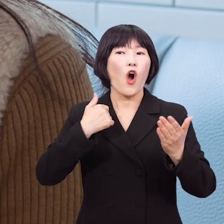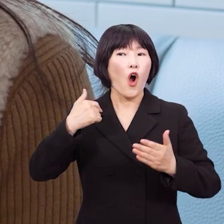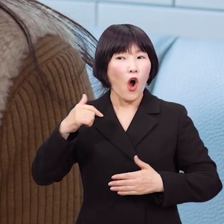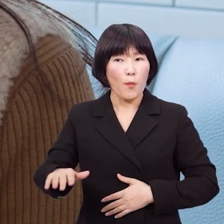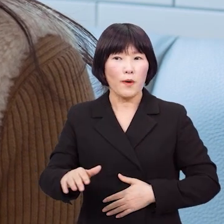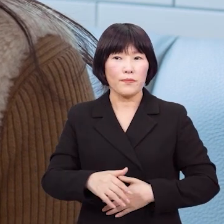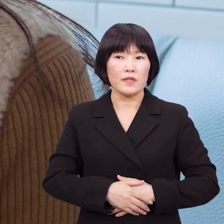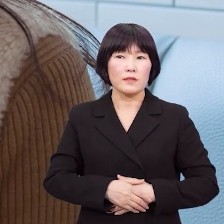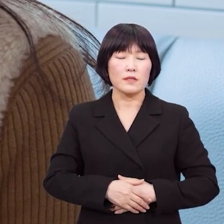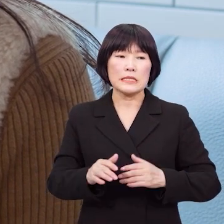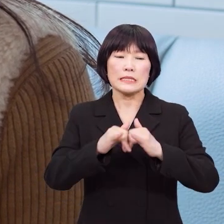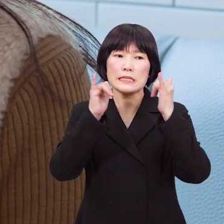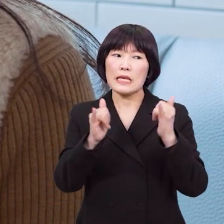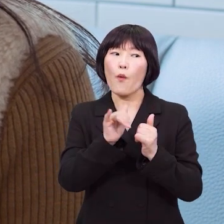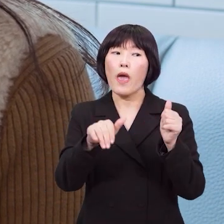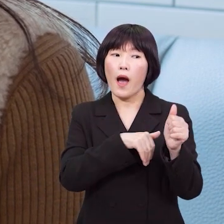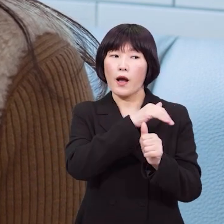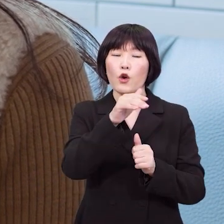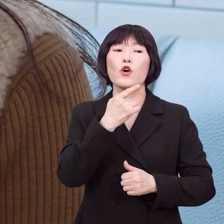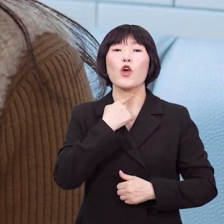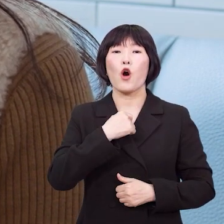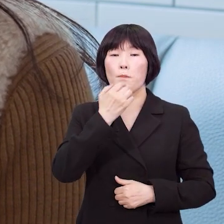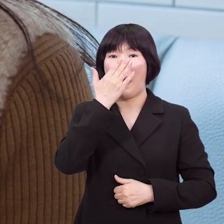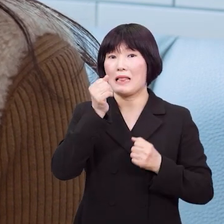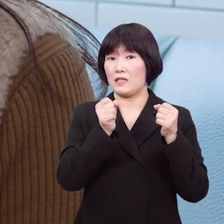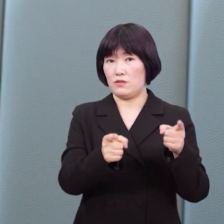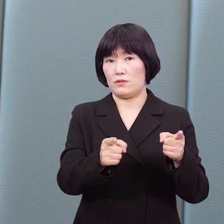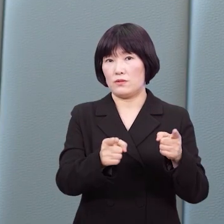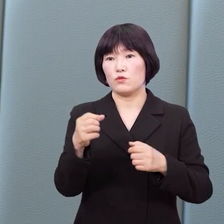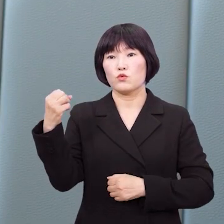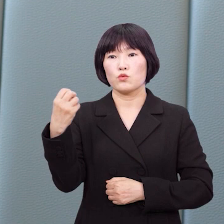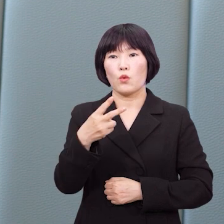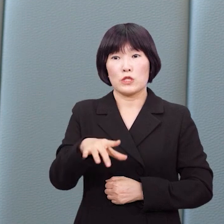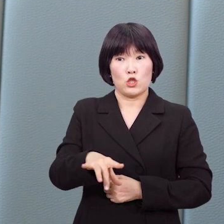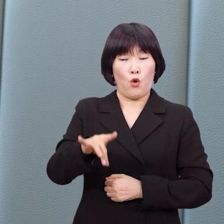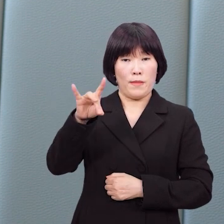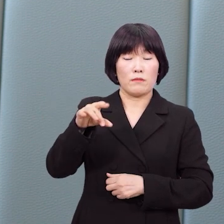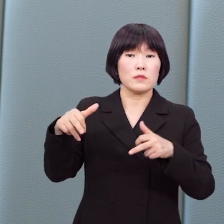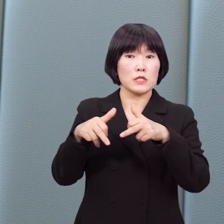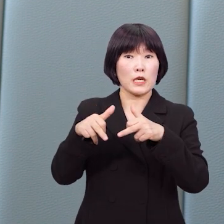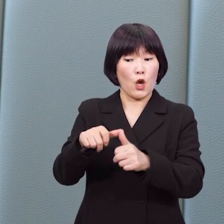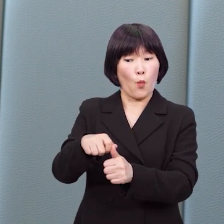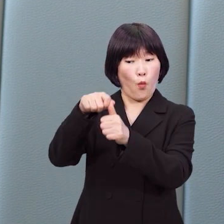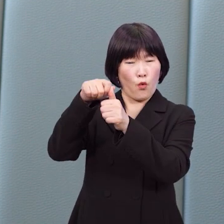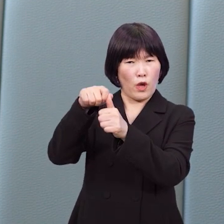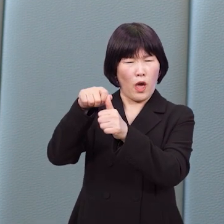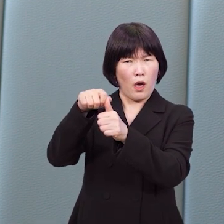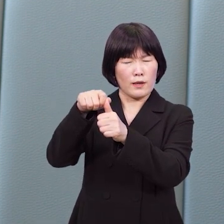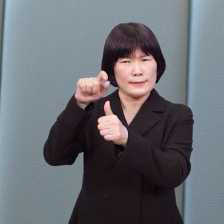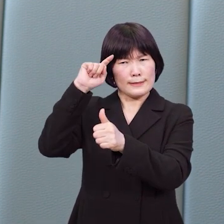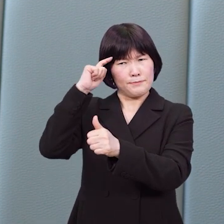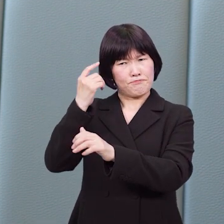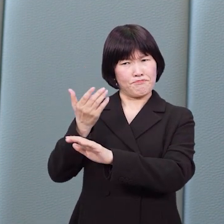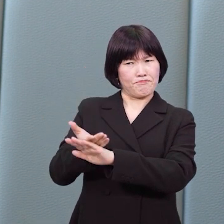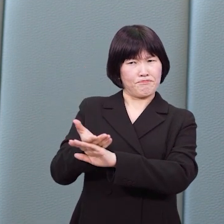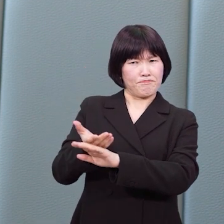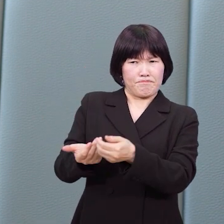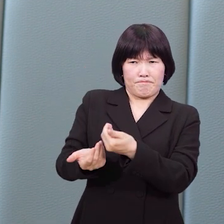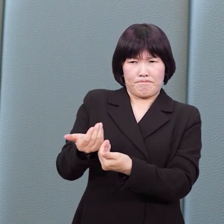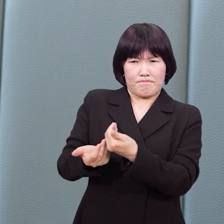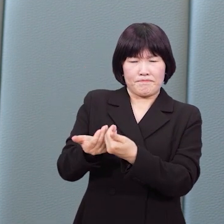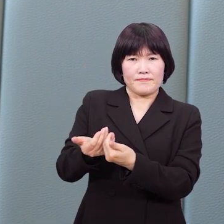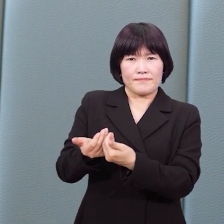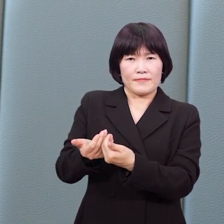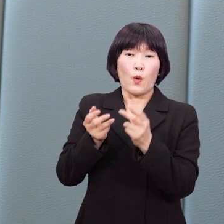않은 시선과 편견을 가지고 있던 사업주분들도 본 사업에 참여하여 장애인에 대해 다시 한번 생각해보는